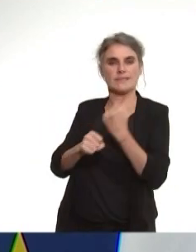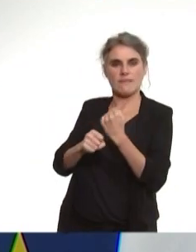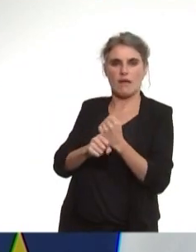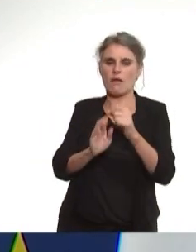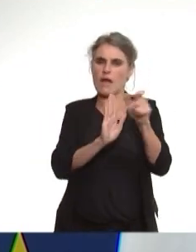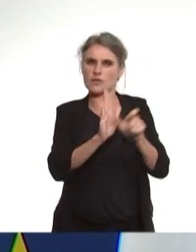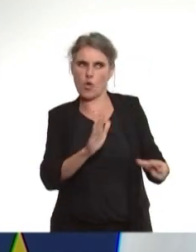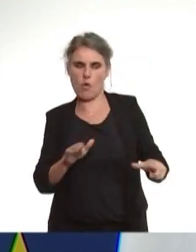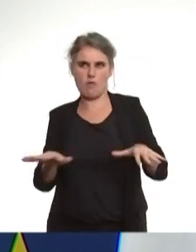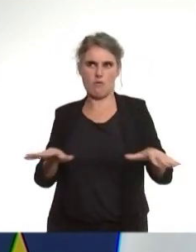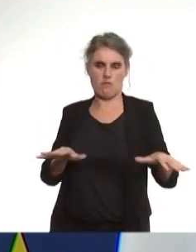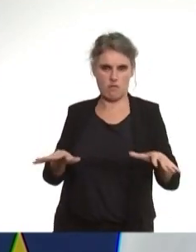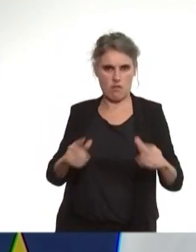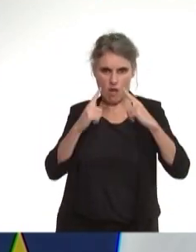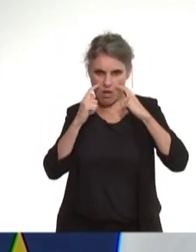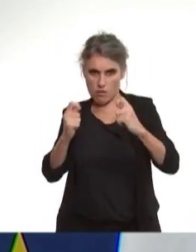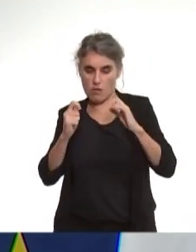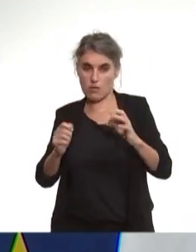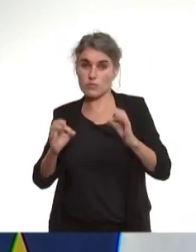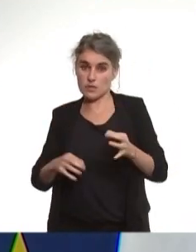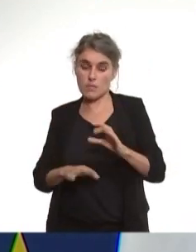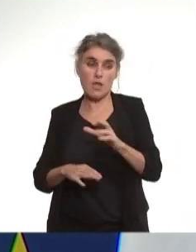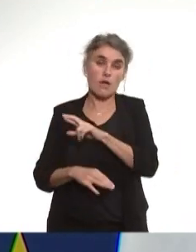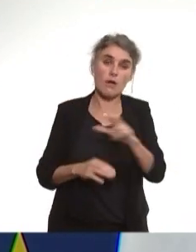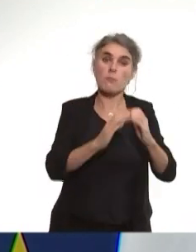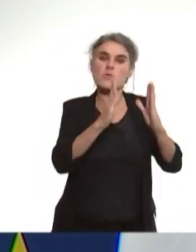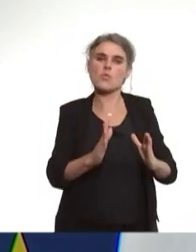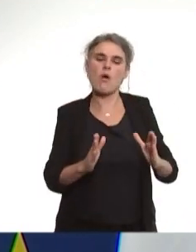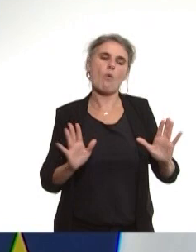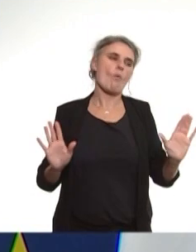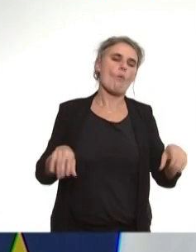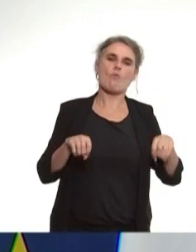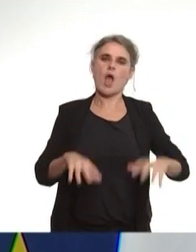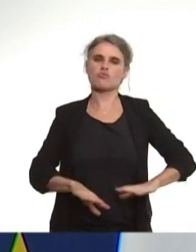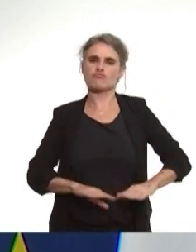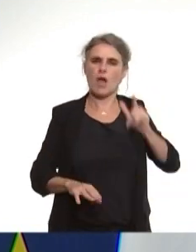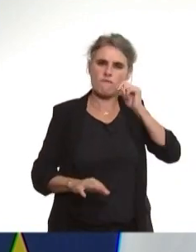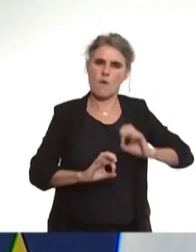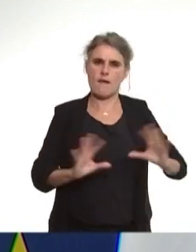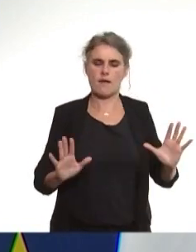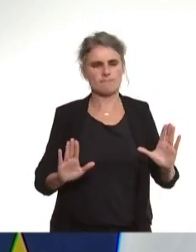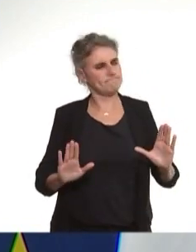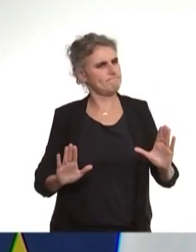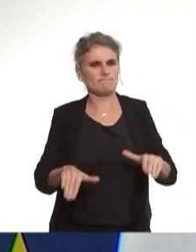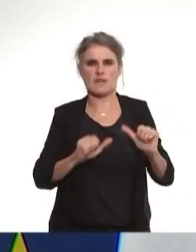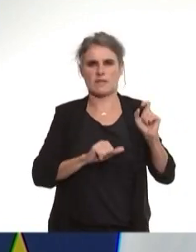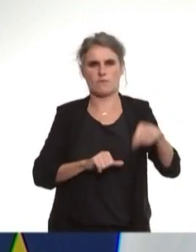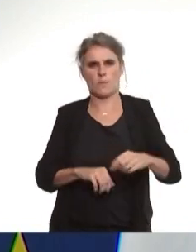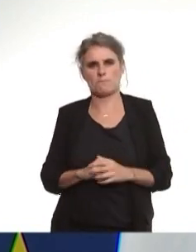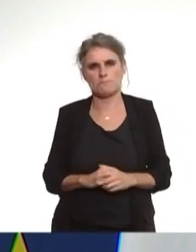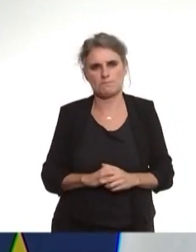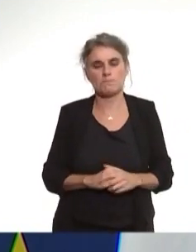ce n'est pas pour relâcher les efforts quand on rentre chez soi à la maison hélas les hôpitaux et les réanimations en